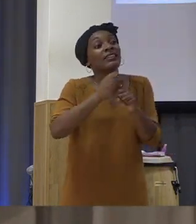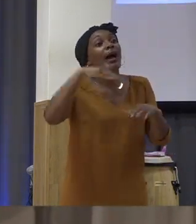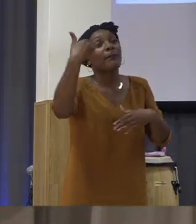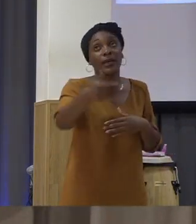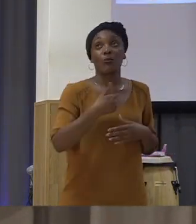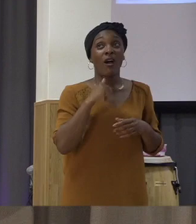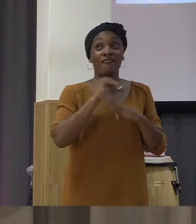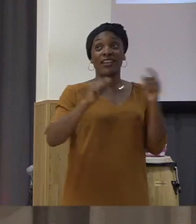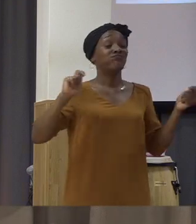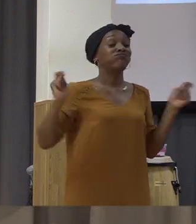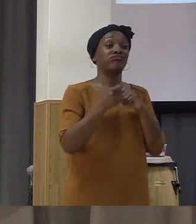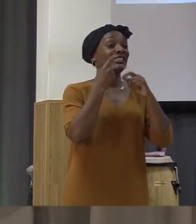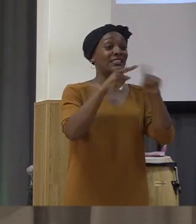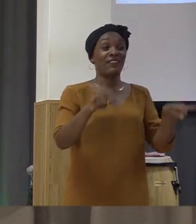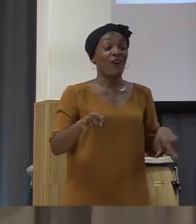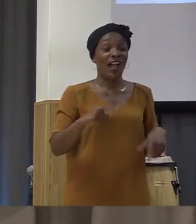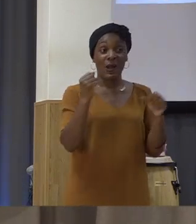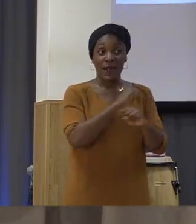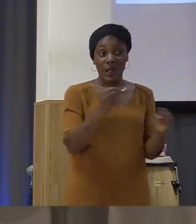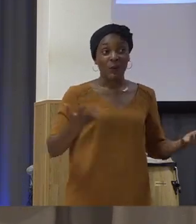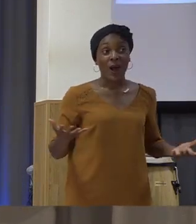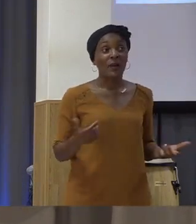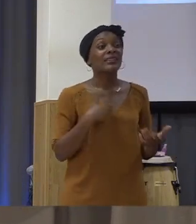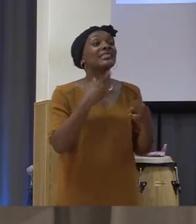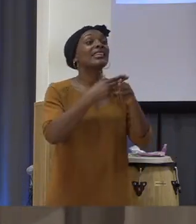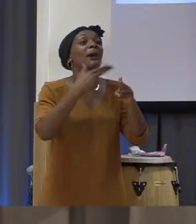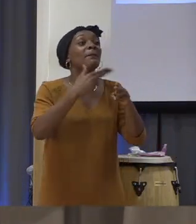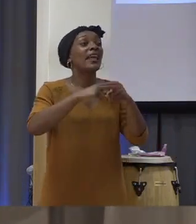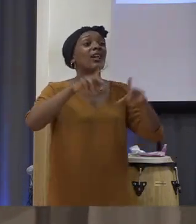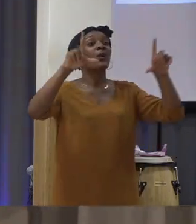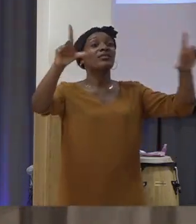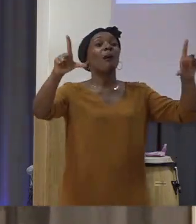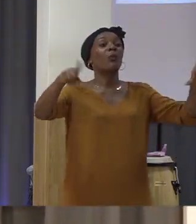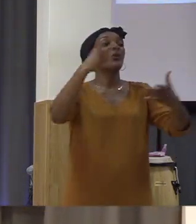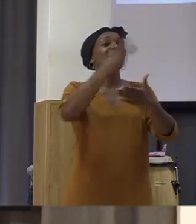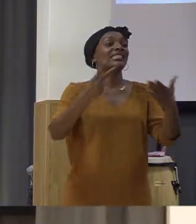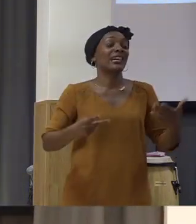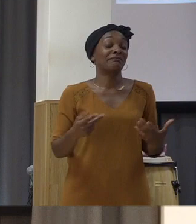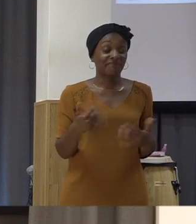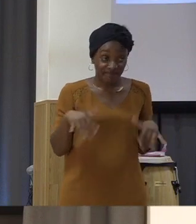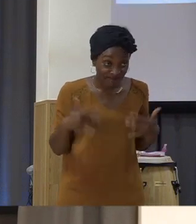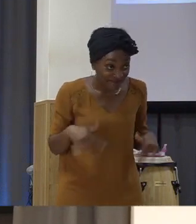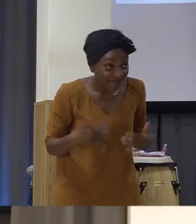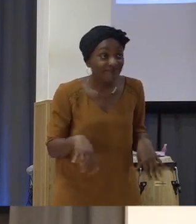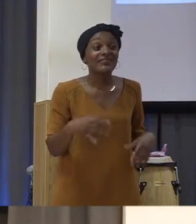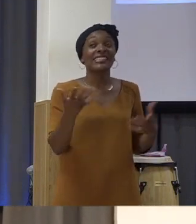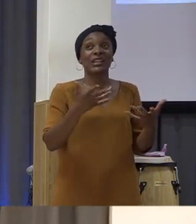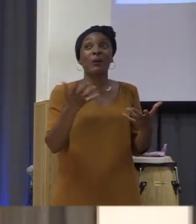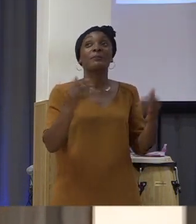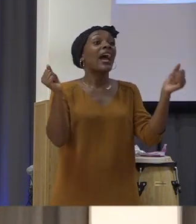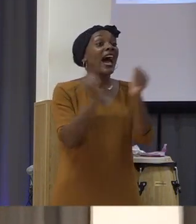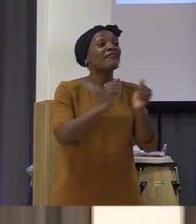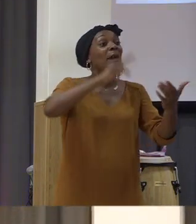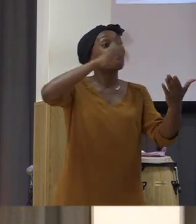chose de complètement différent qui était incroyable. C'était le tableau des saints. Alors ça, c'était un truc absurde. C'était, avec de la